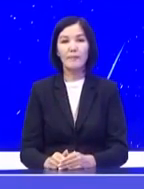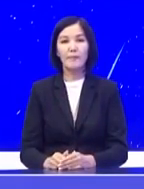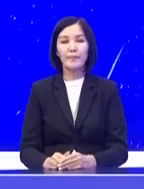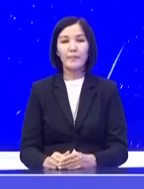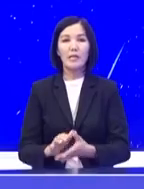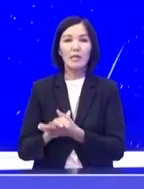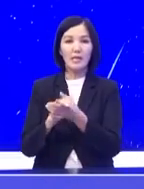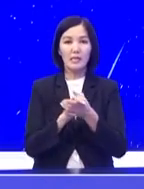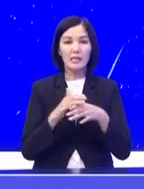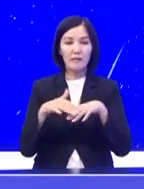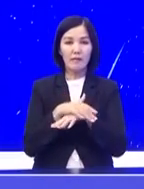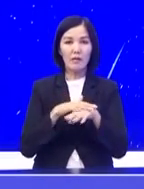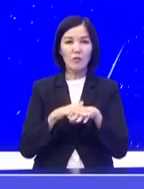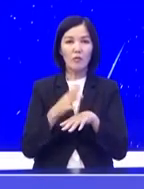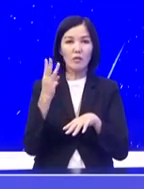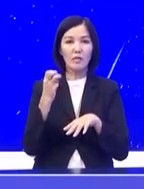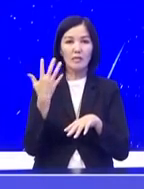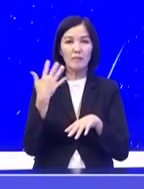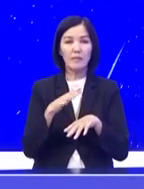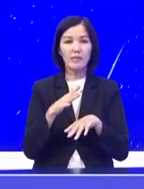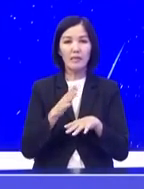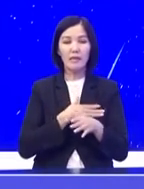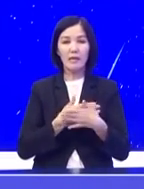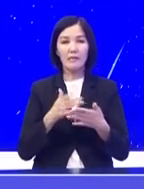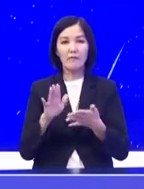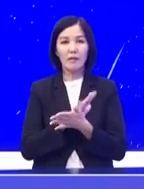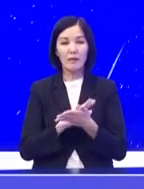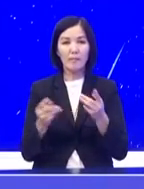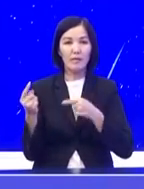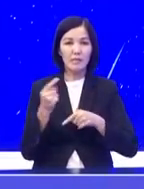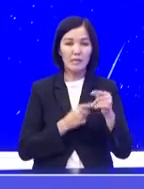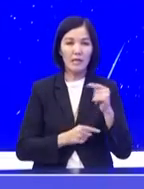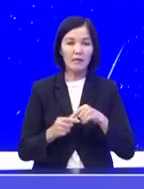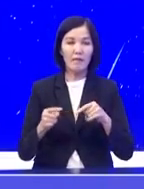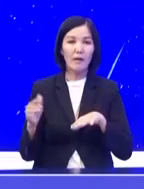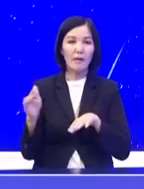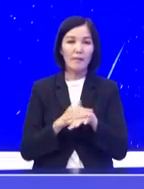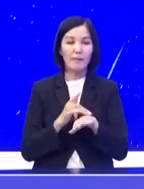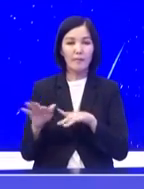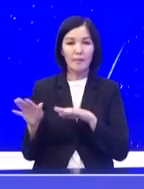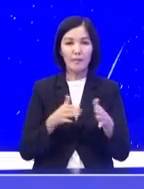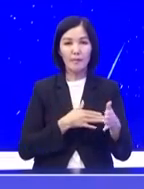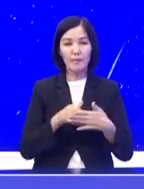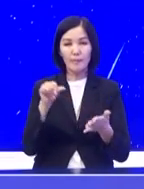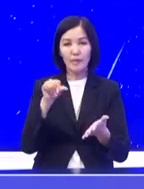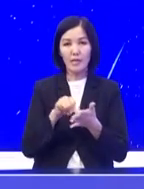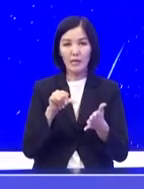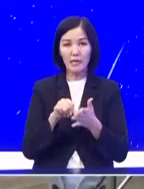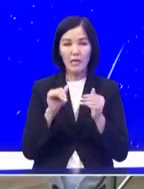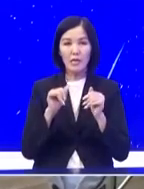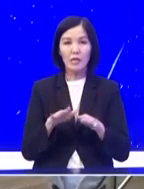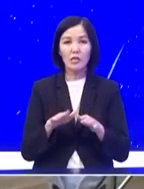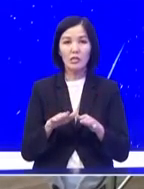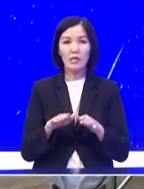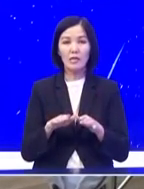Единство народа. Более 350 активных волонтеров и меценатов не остались равнодушными к проблемам людей. Они решили на